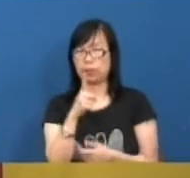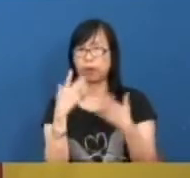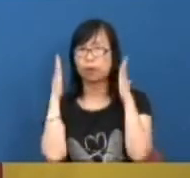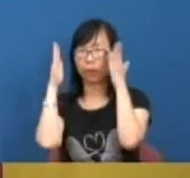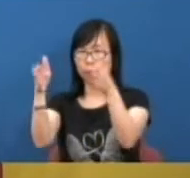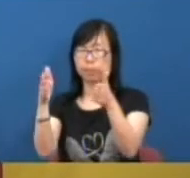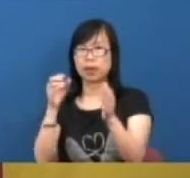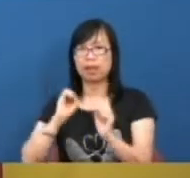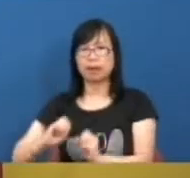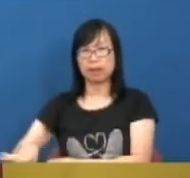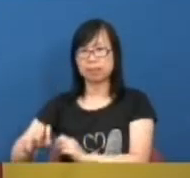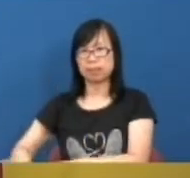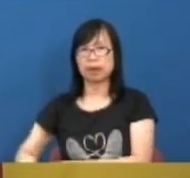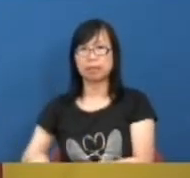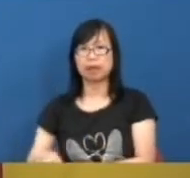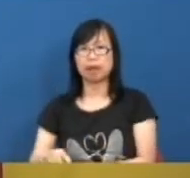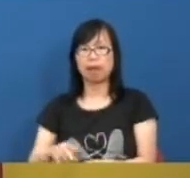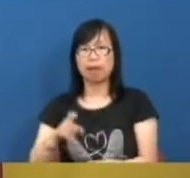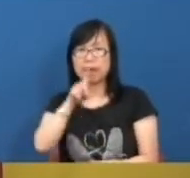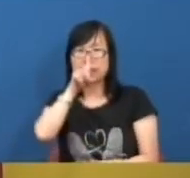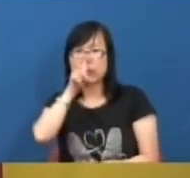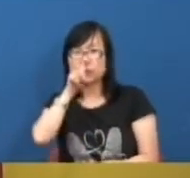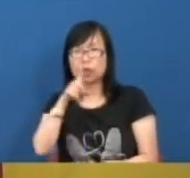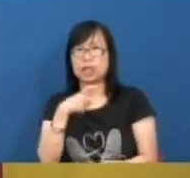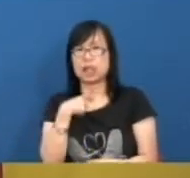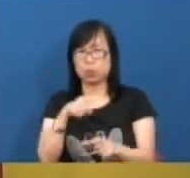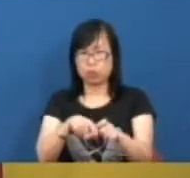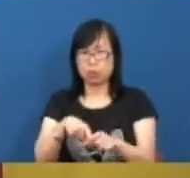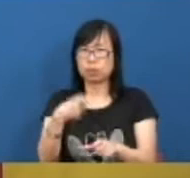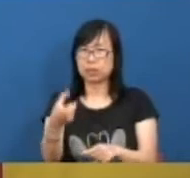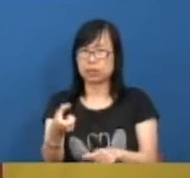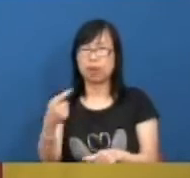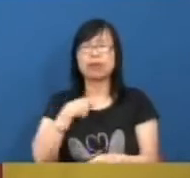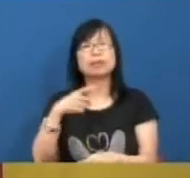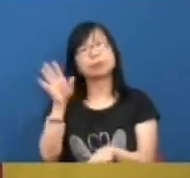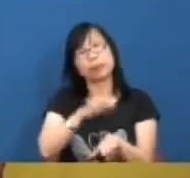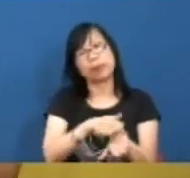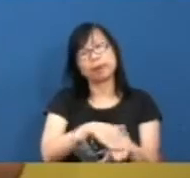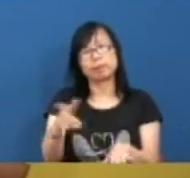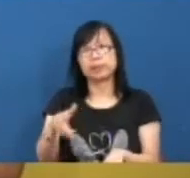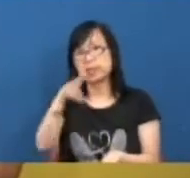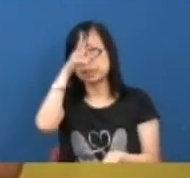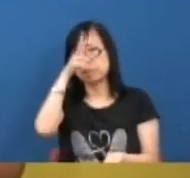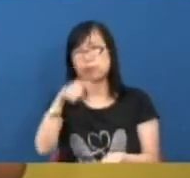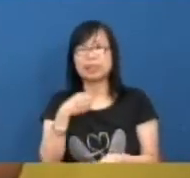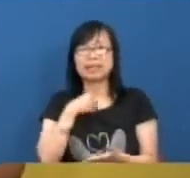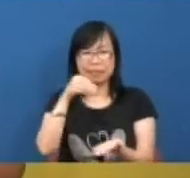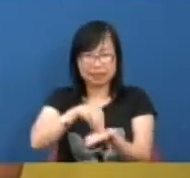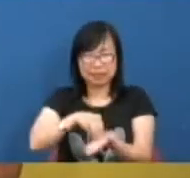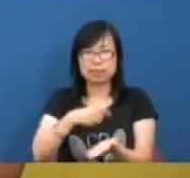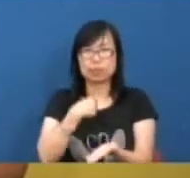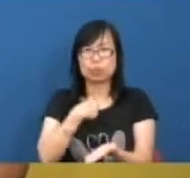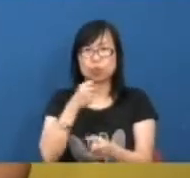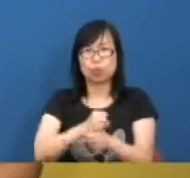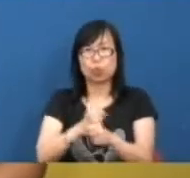垃圾。這個垃圾膠袋徵費呢，我就有所保留，因為我認為呢政府是必須要你做好個